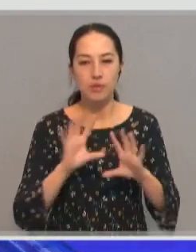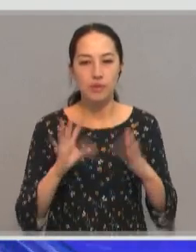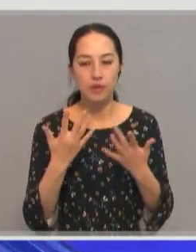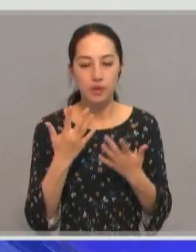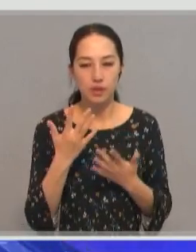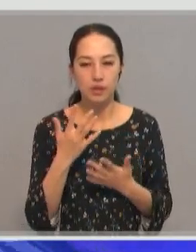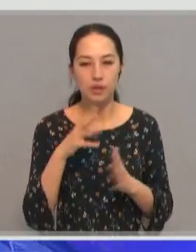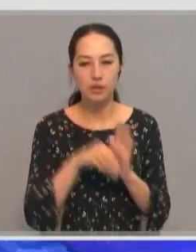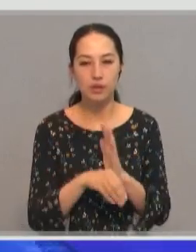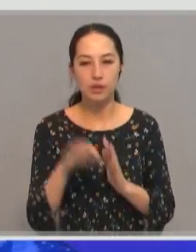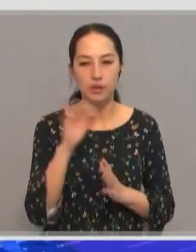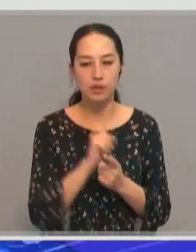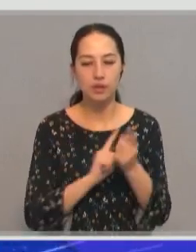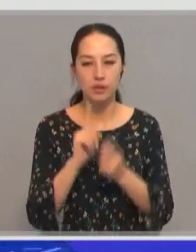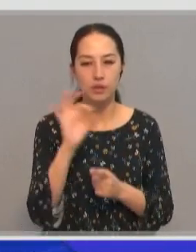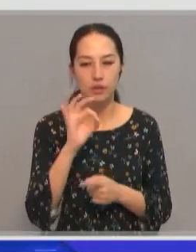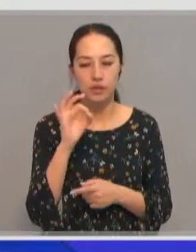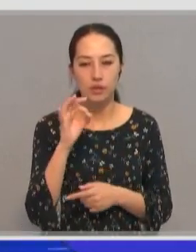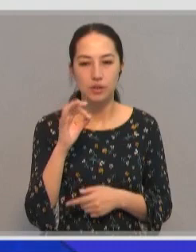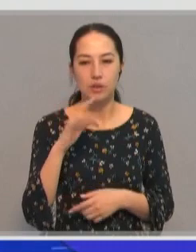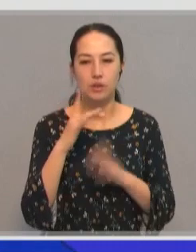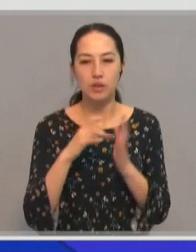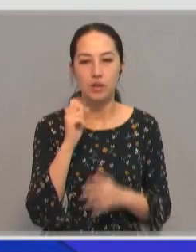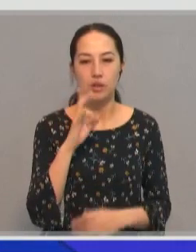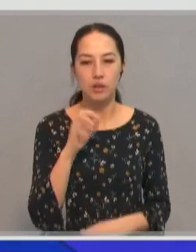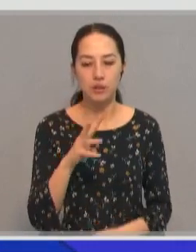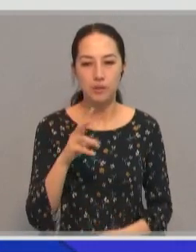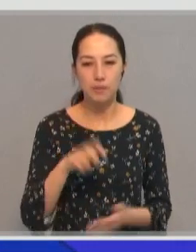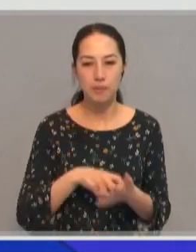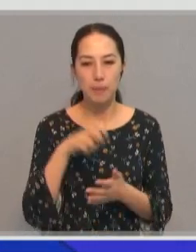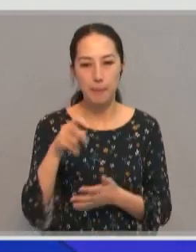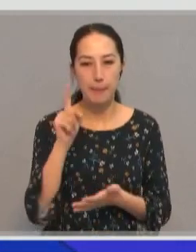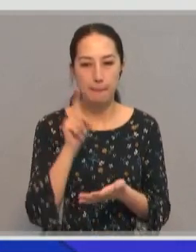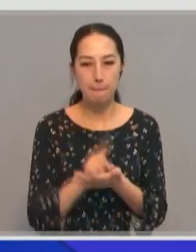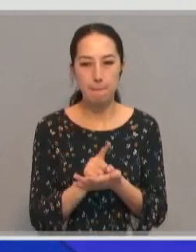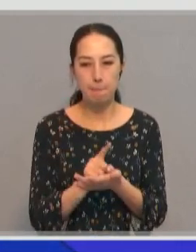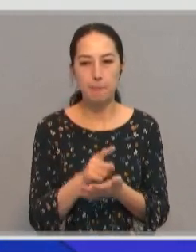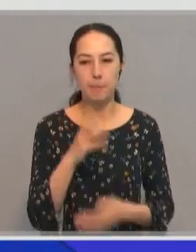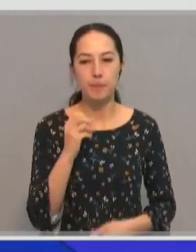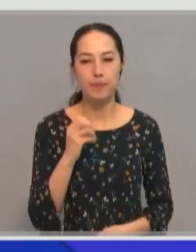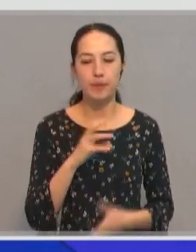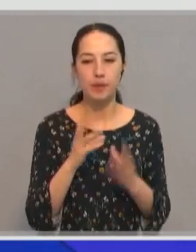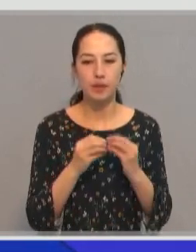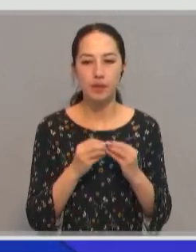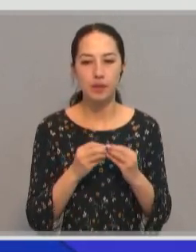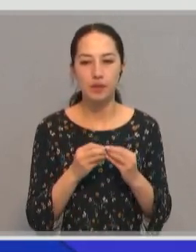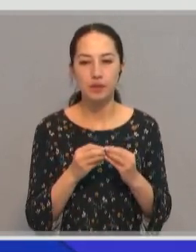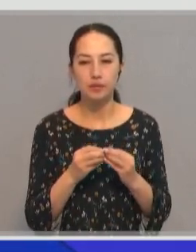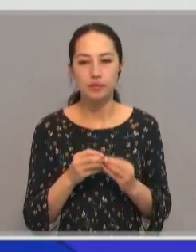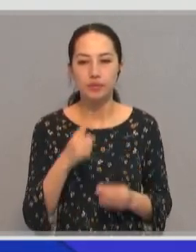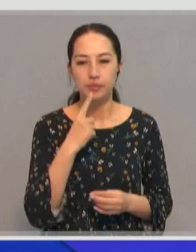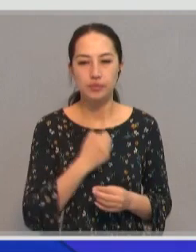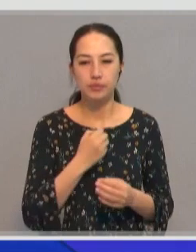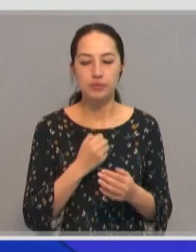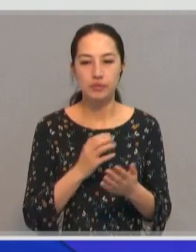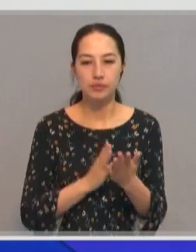жағдайда қаулыға өзгеріс енгізу туралы қала әкімі аппаратына жазбаша түрде хат жолдауды тапсыруды, сонымен қатар мынау әскери